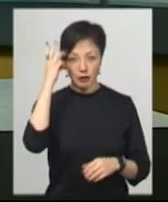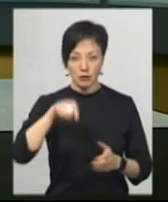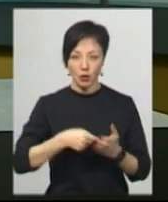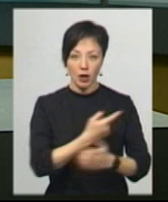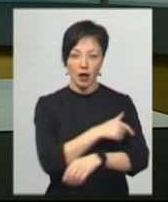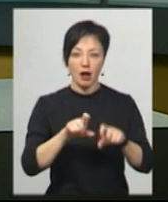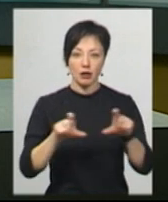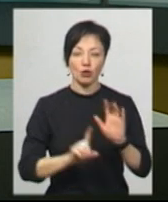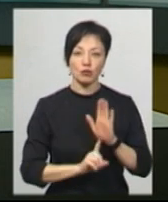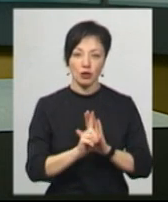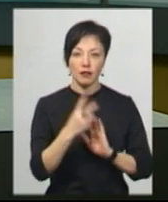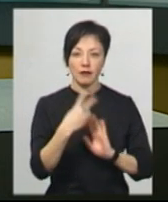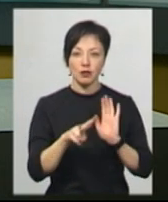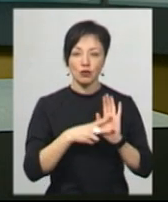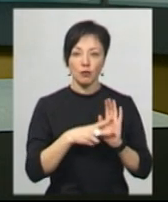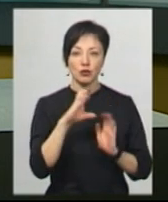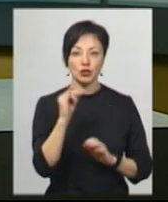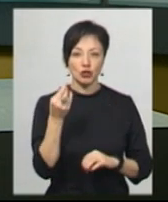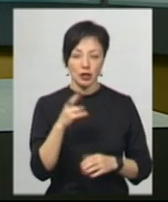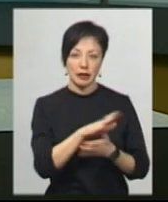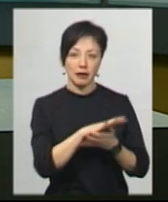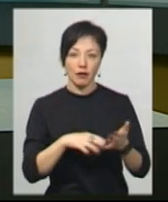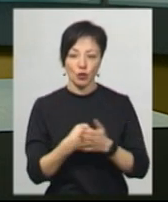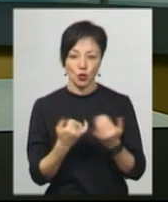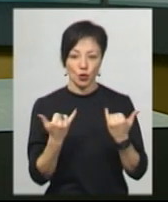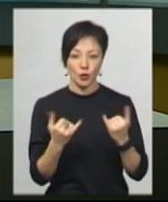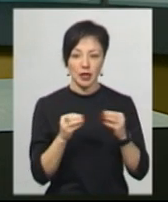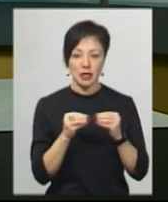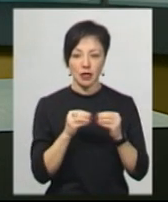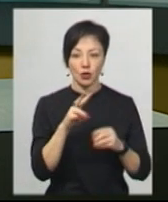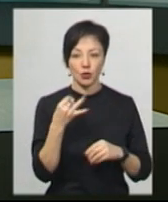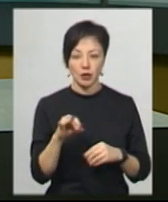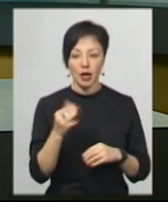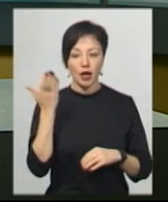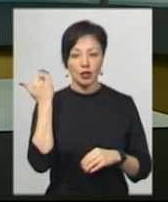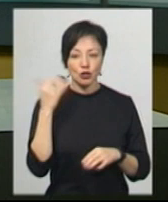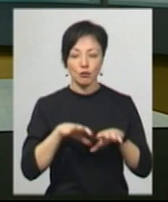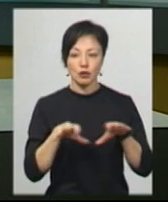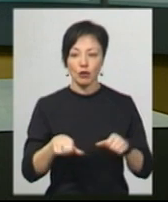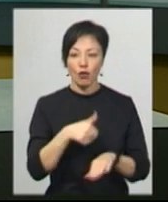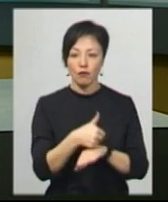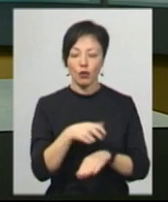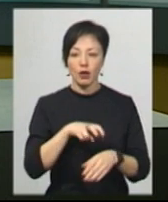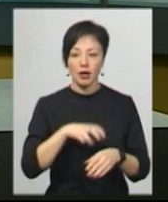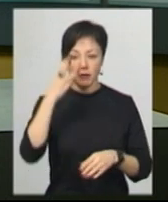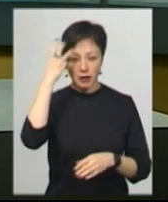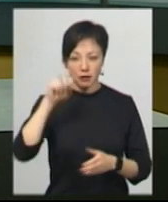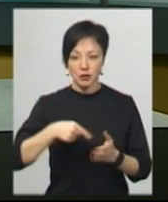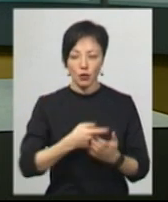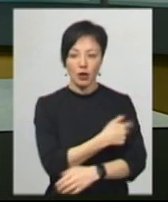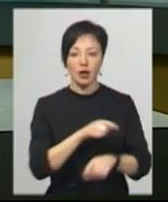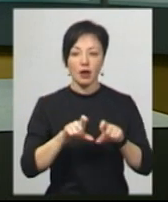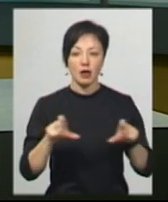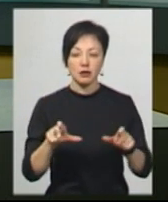міської лікарні розпочався 27 січня і тривав до сьогодні, 10 лютого. Раніше посаду головного лікаря Хмельницької міської